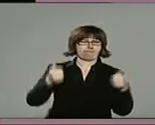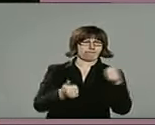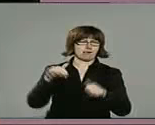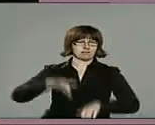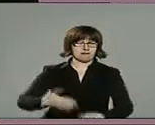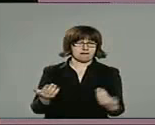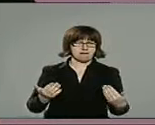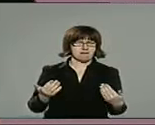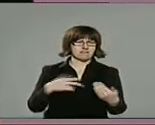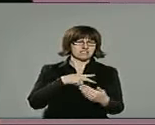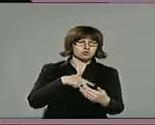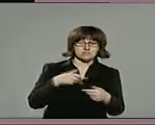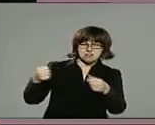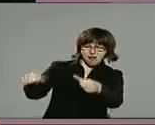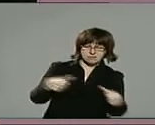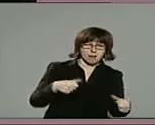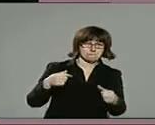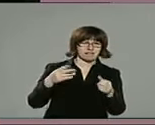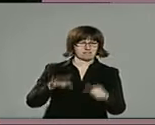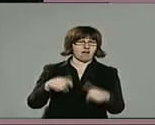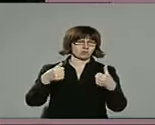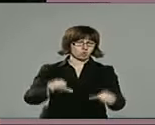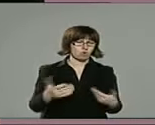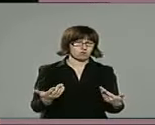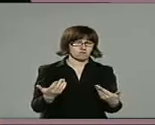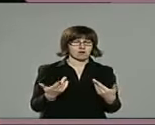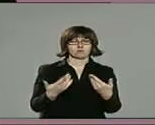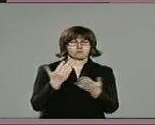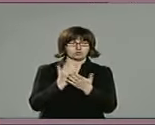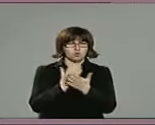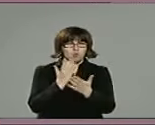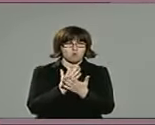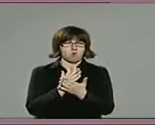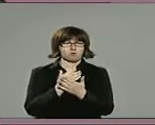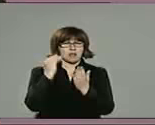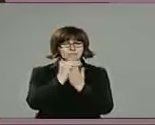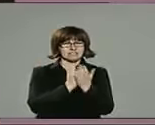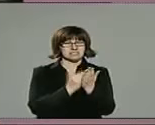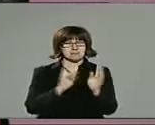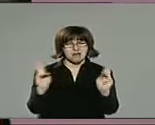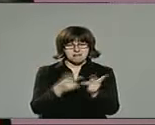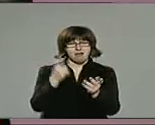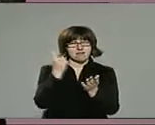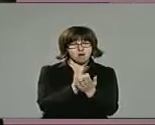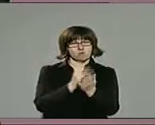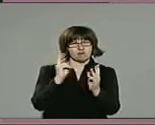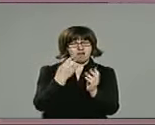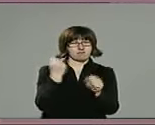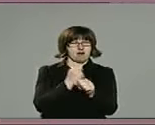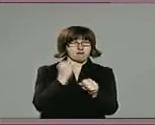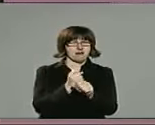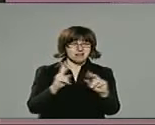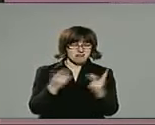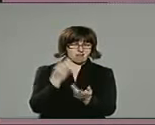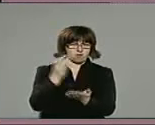Steuersätzen und mit Sozialdumping unter Druck setzen will und dass bereits das Prinzip gleicher Lohn für gleiche Arbeit am